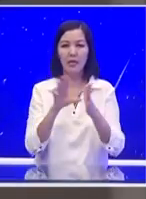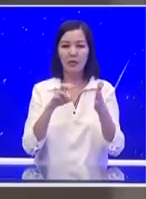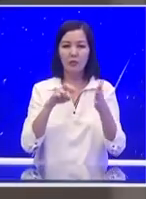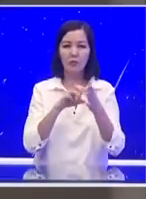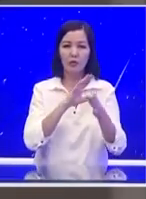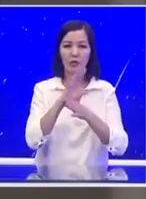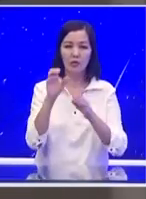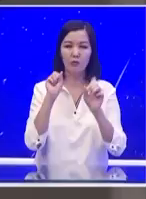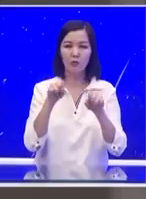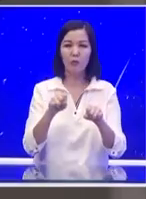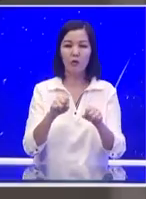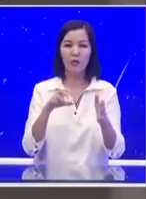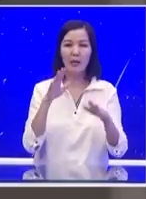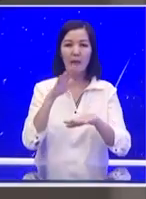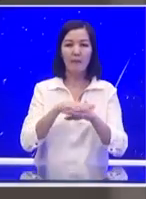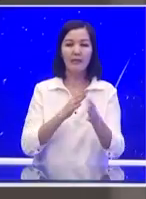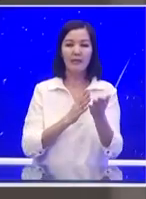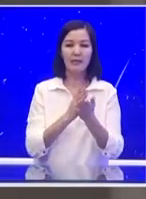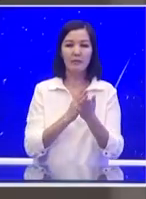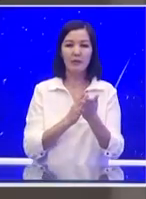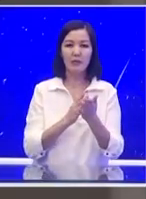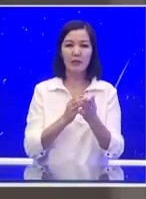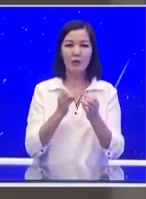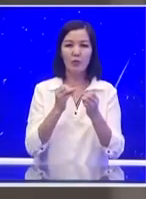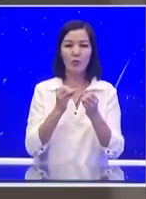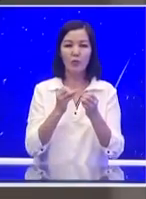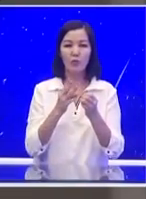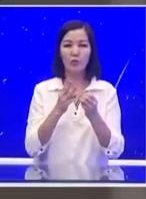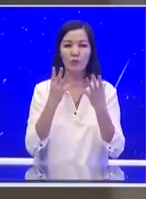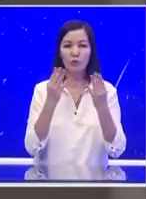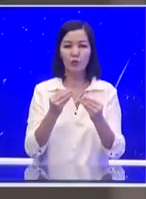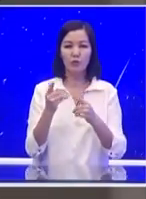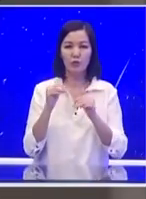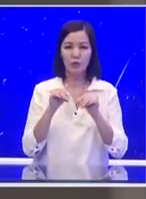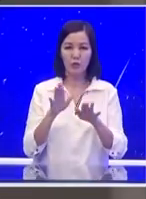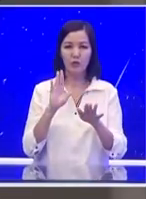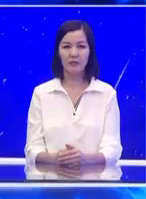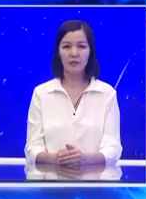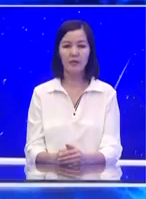жүзеге асырылады. Банк қызметкерлері 10 жұмыс күн ішінде шешімдерін жіберетін болады.